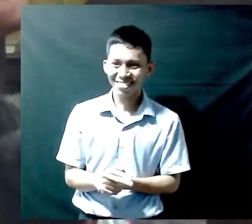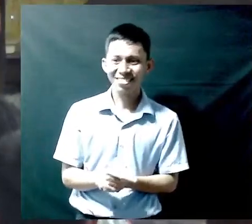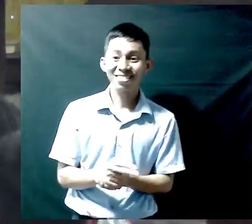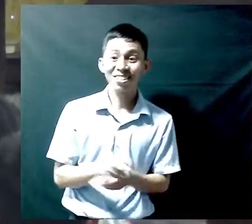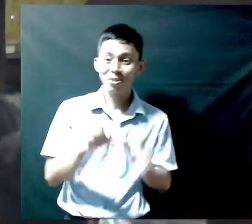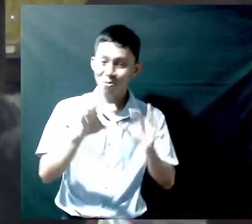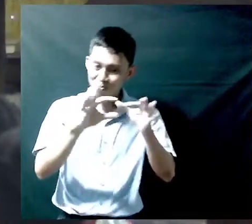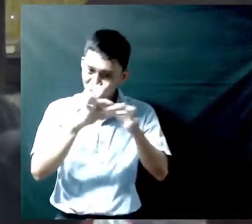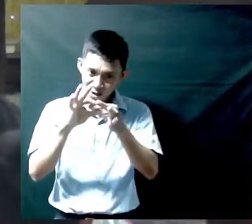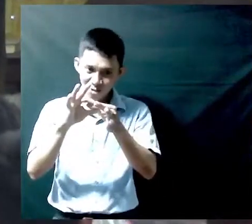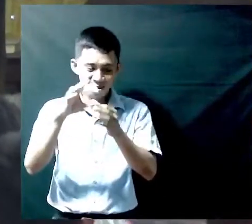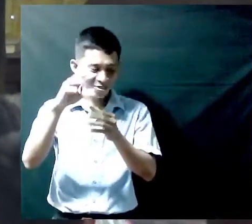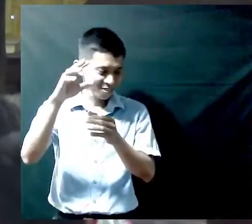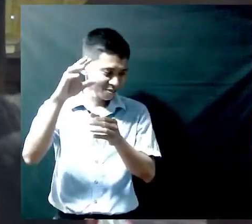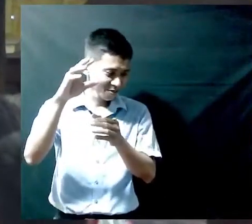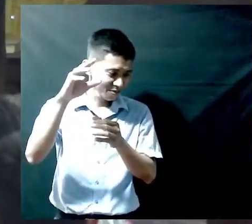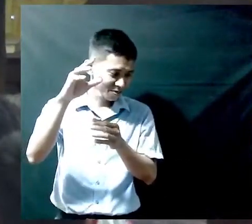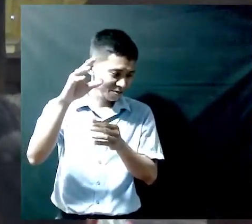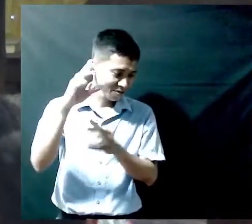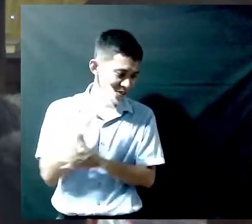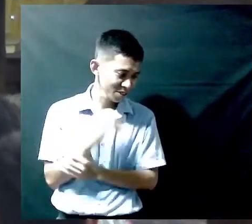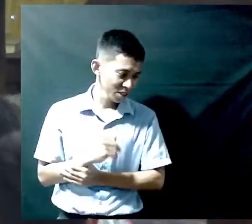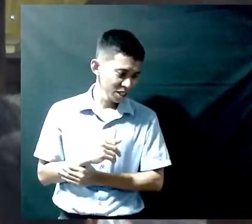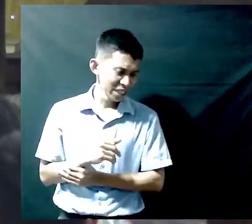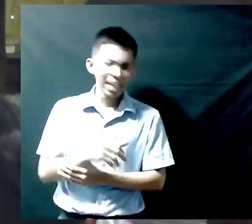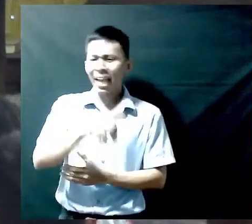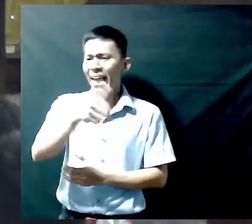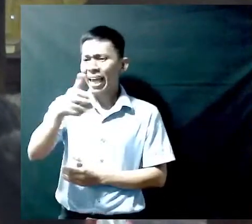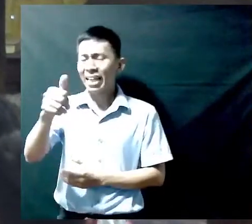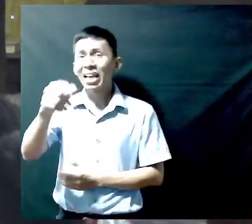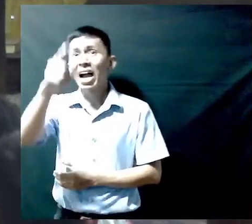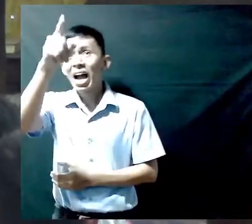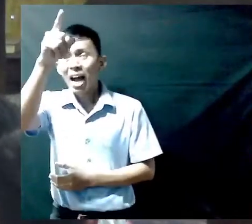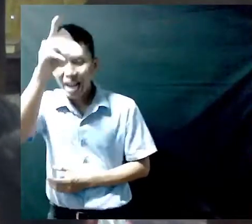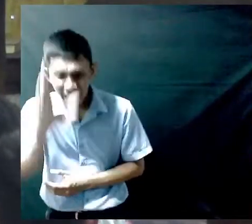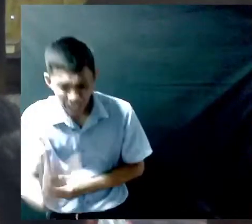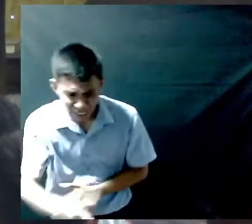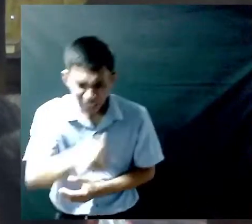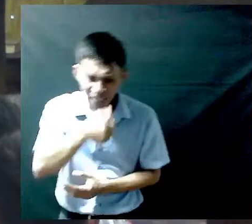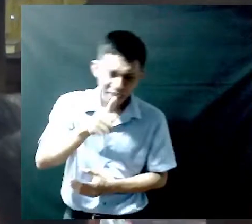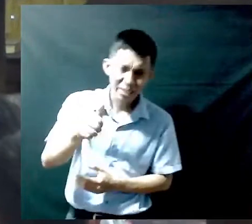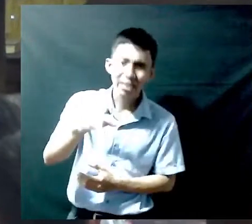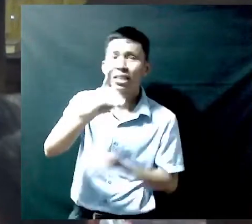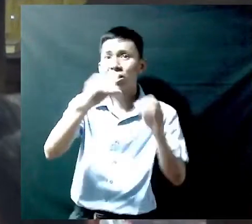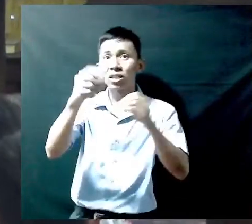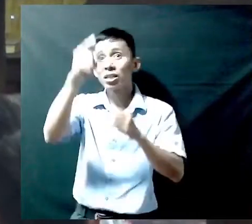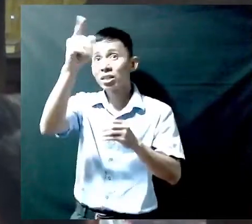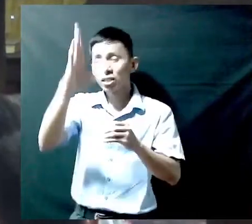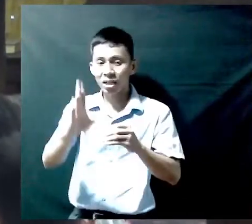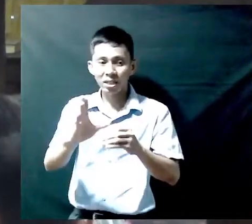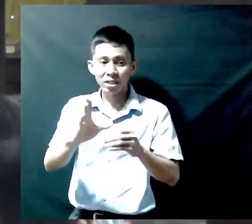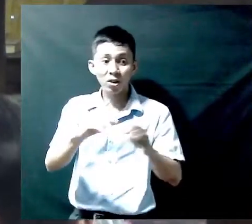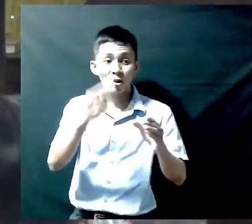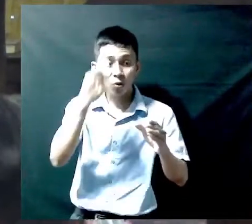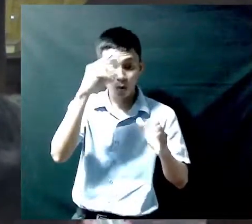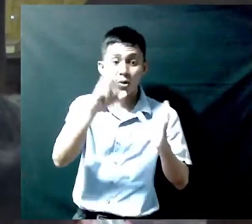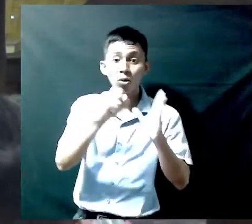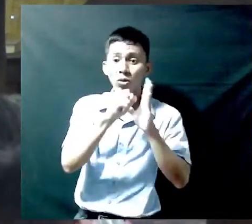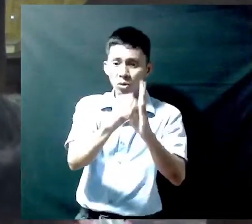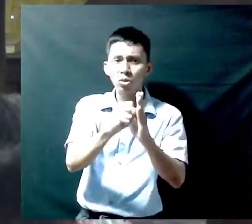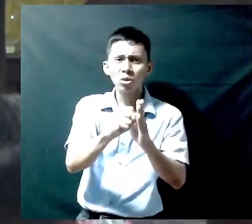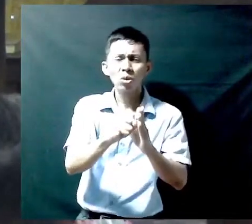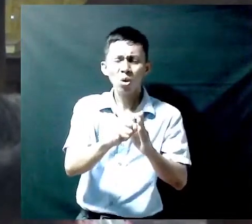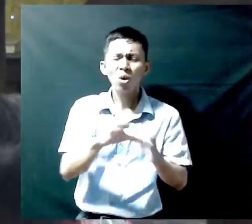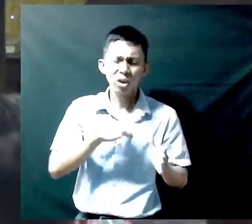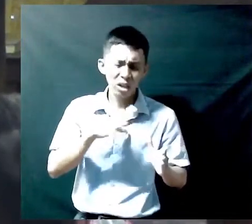God. So anuman ang gustong gawin ni Lord kay Samuel, bahala si Lord kasi hindi na akin yun, sabi ni